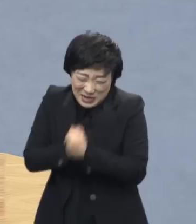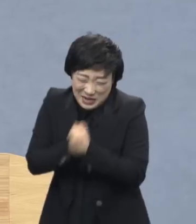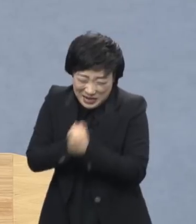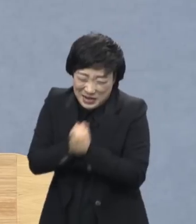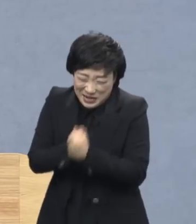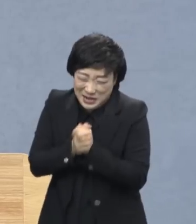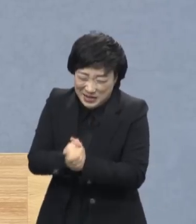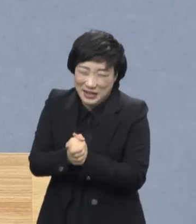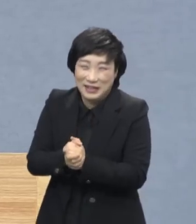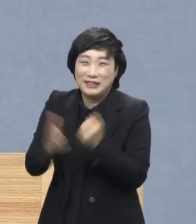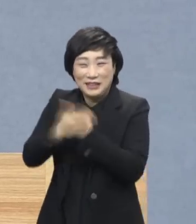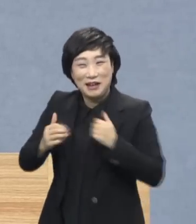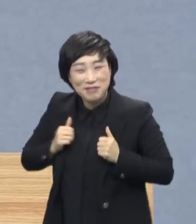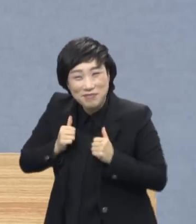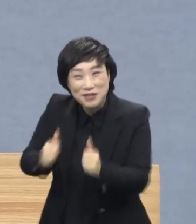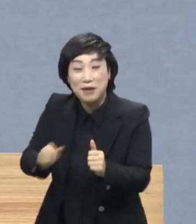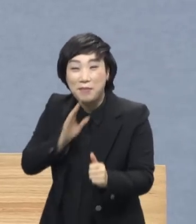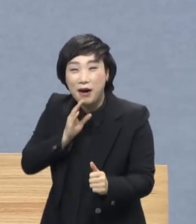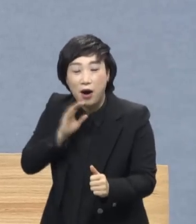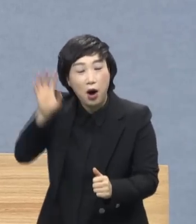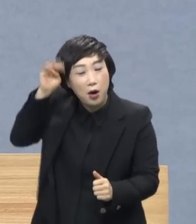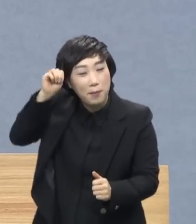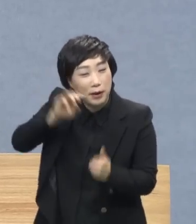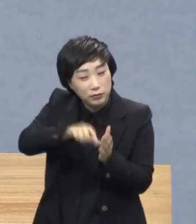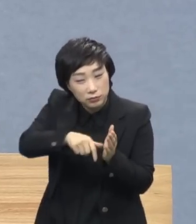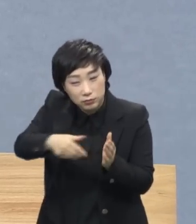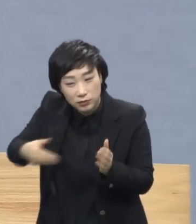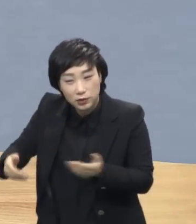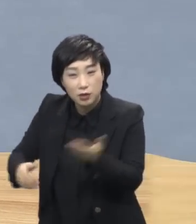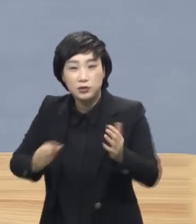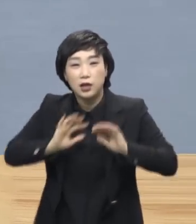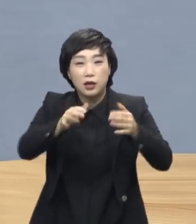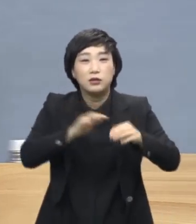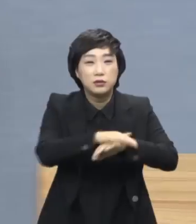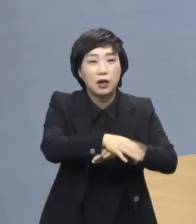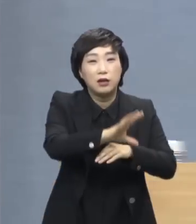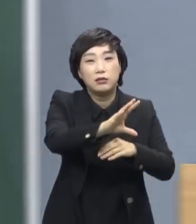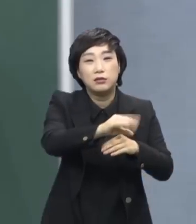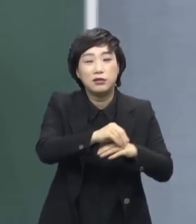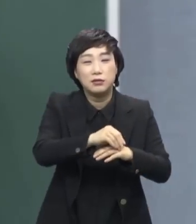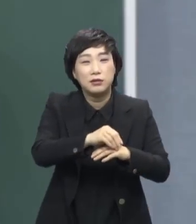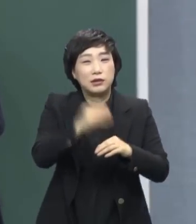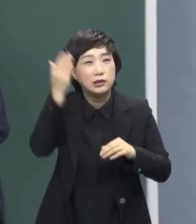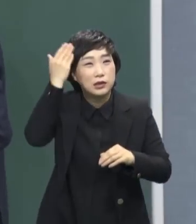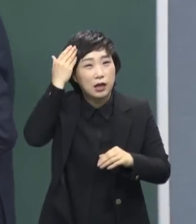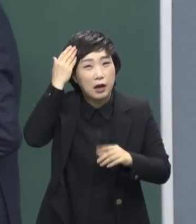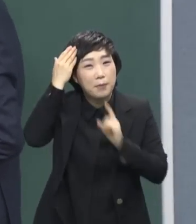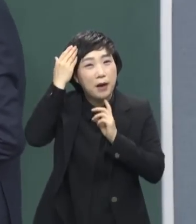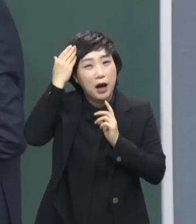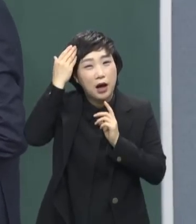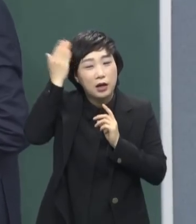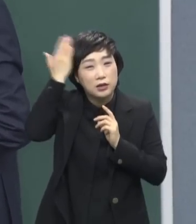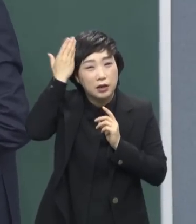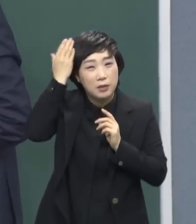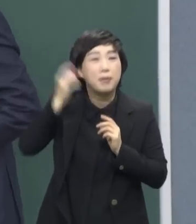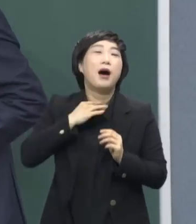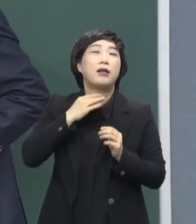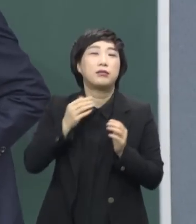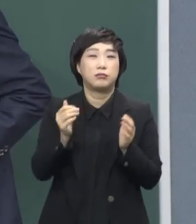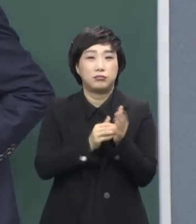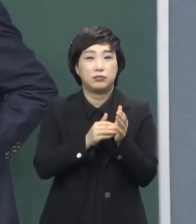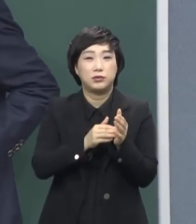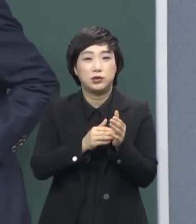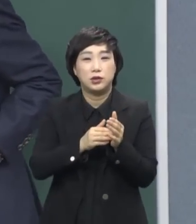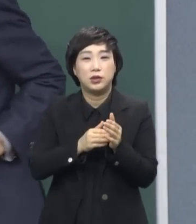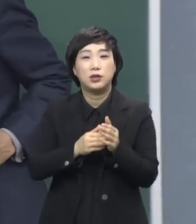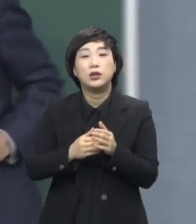하잖아. 그래도 얼마 있다도 세속적이 되면 이제 머릿속에 들은 것만 남고 경의는 떠나가 버려. 응?